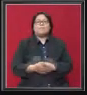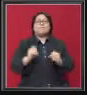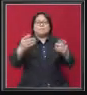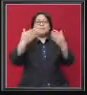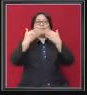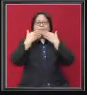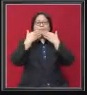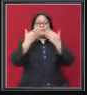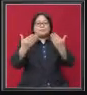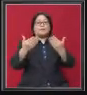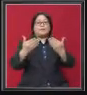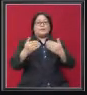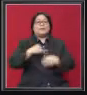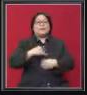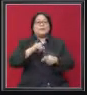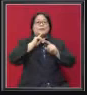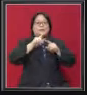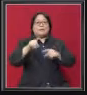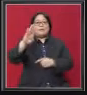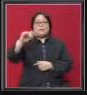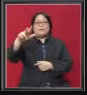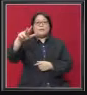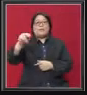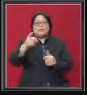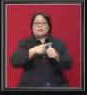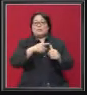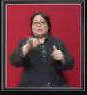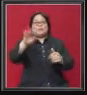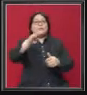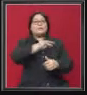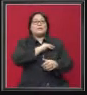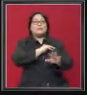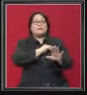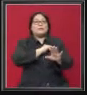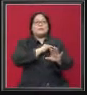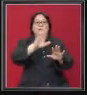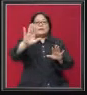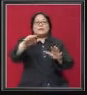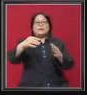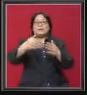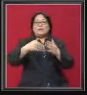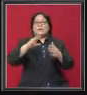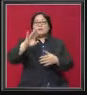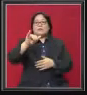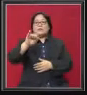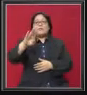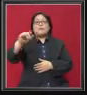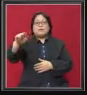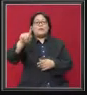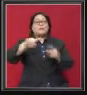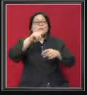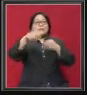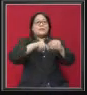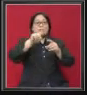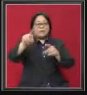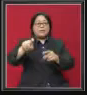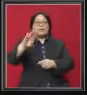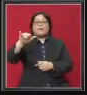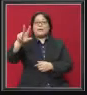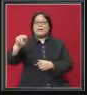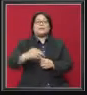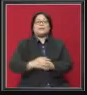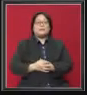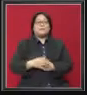Okey, terima kasih. Saya jawab Yang Berhormat Bagan dulu. Menteri. Mengenai Yang Berhormat Bagan, yang mengenai soalan Yang Berhormat